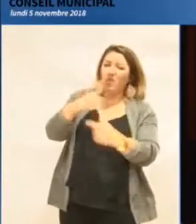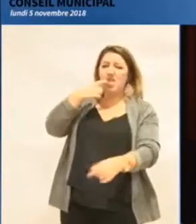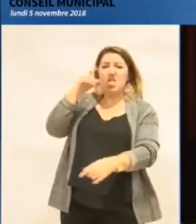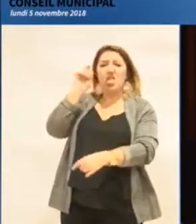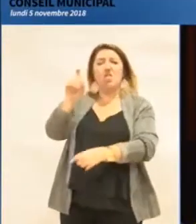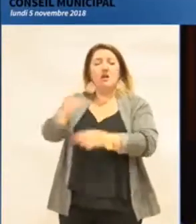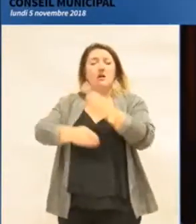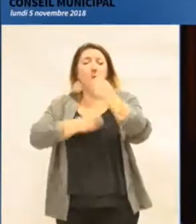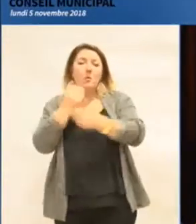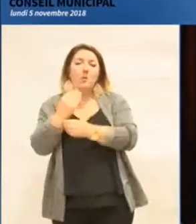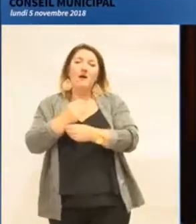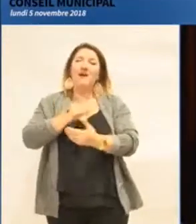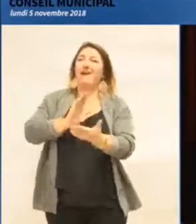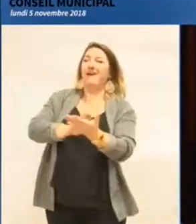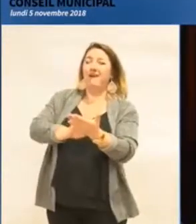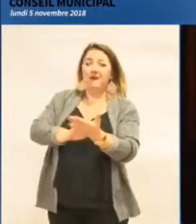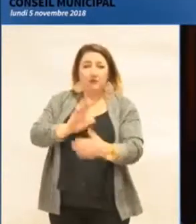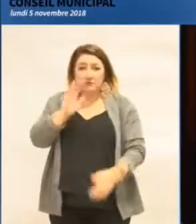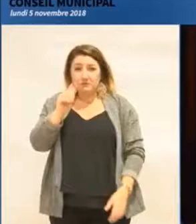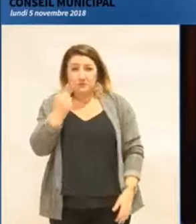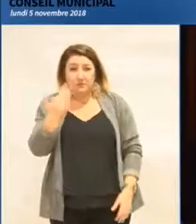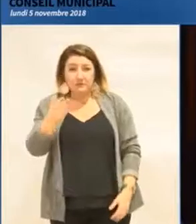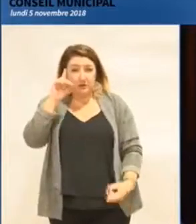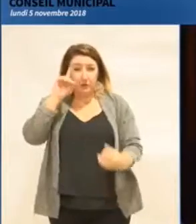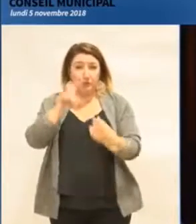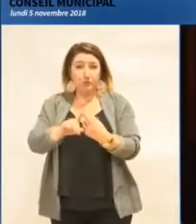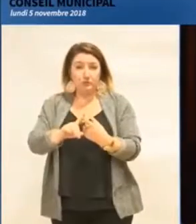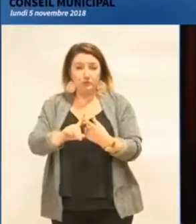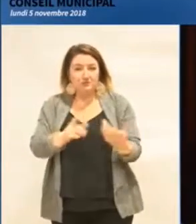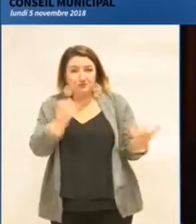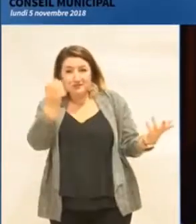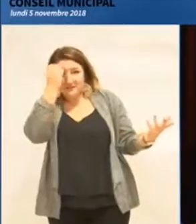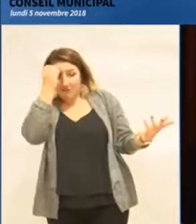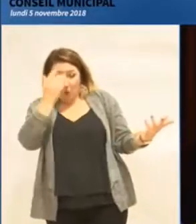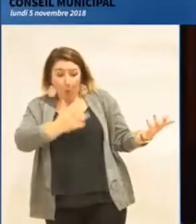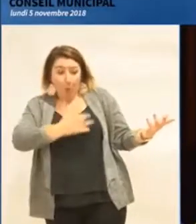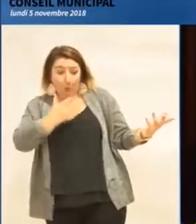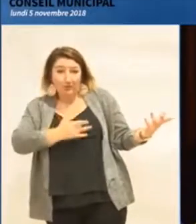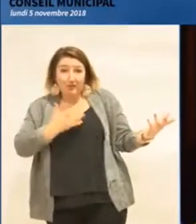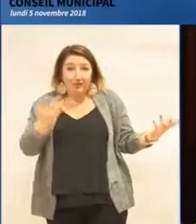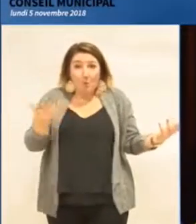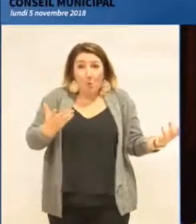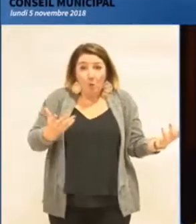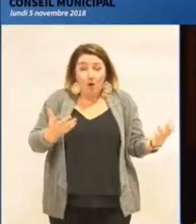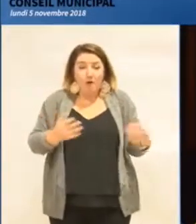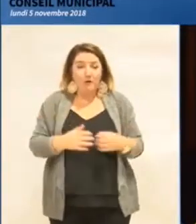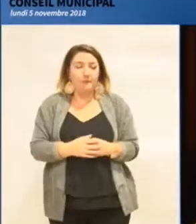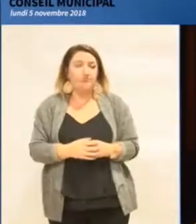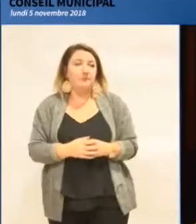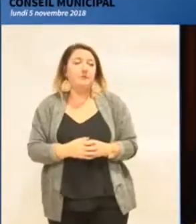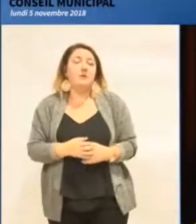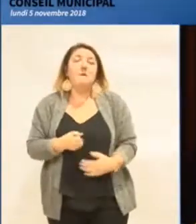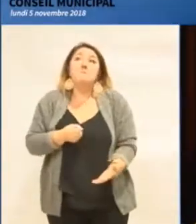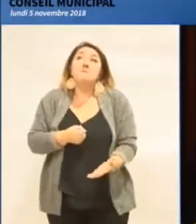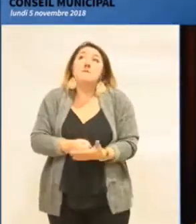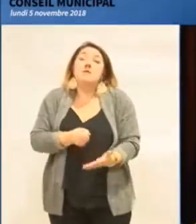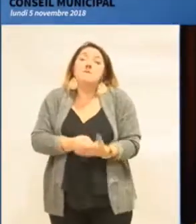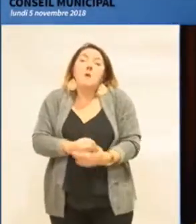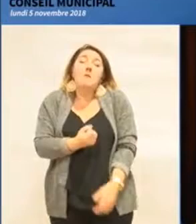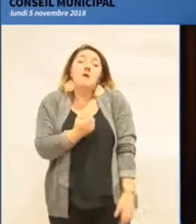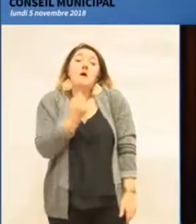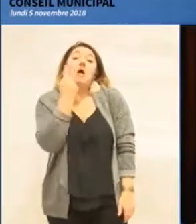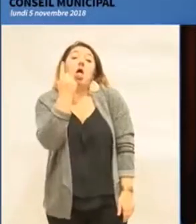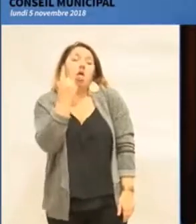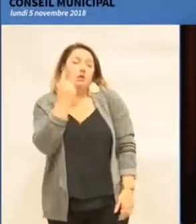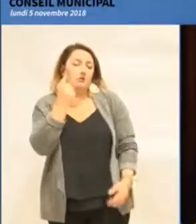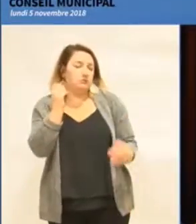où et à quoi il pourrait être utile. Il y a une utilité sur laquelle nous pouvons, au moins je l'espère, nous mettre d'accord,